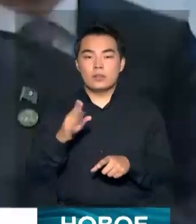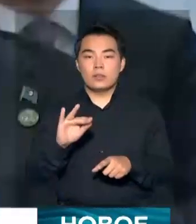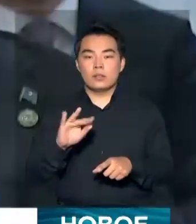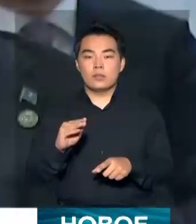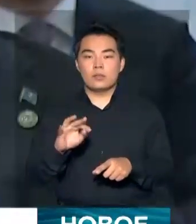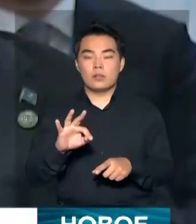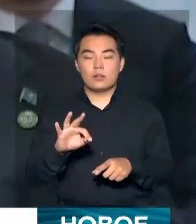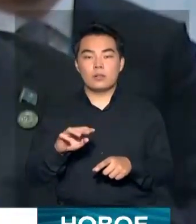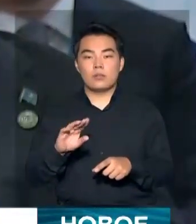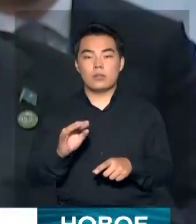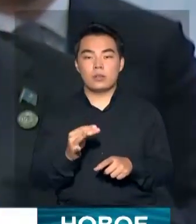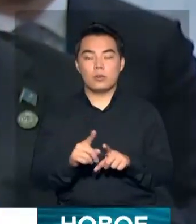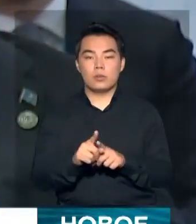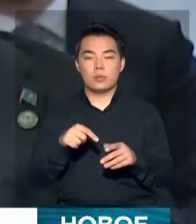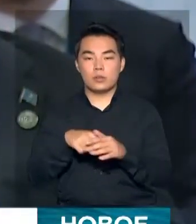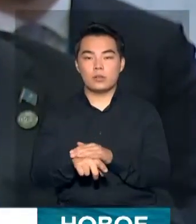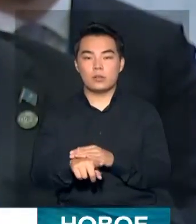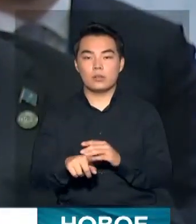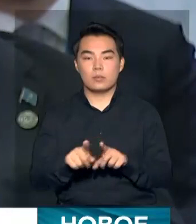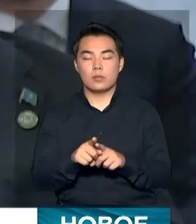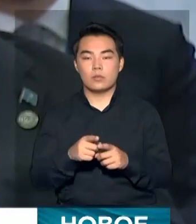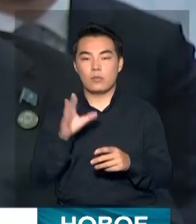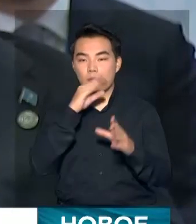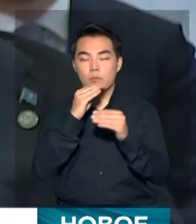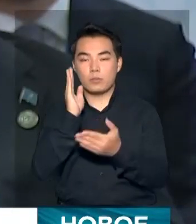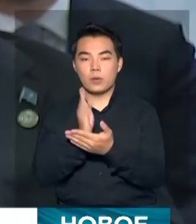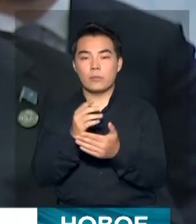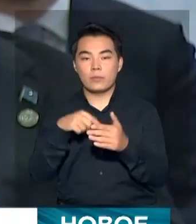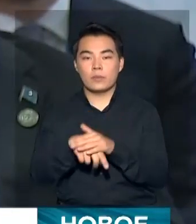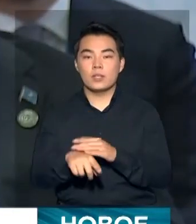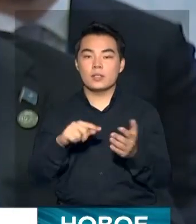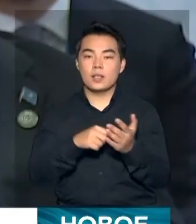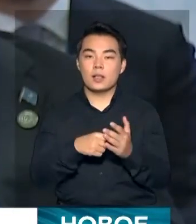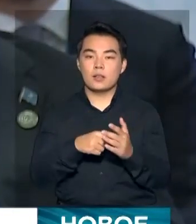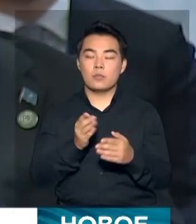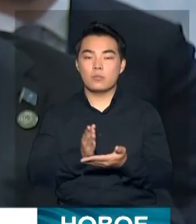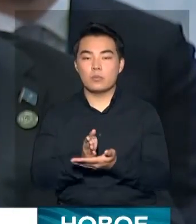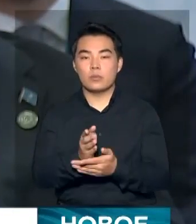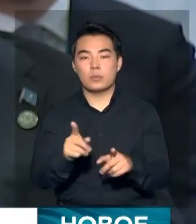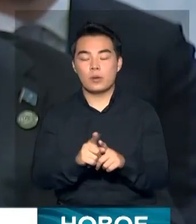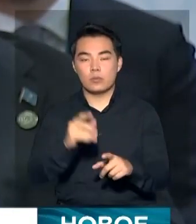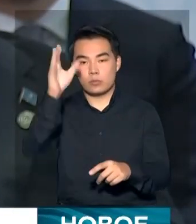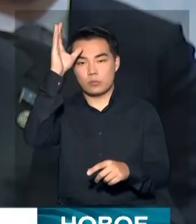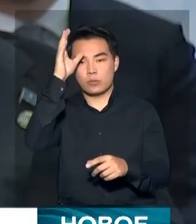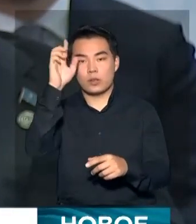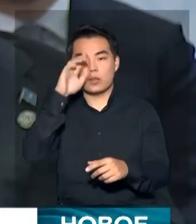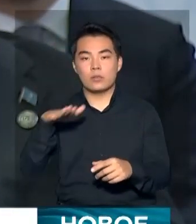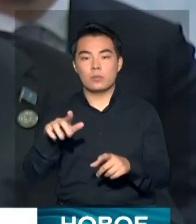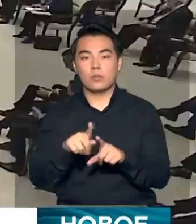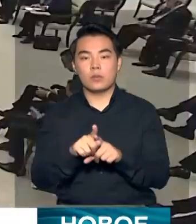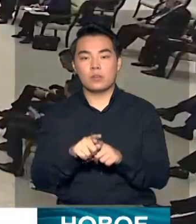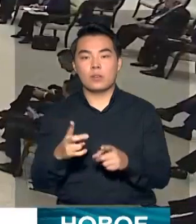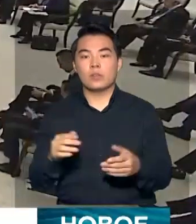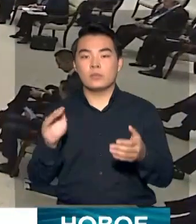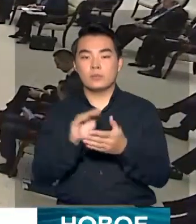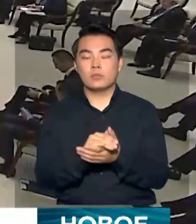шешімдер әзірлеуге мүмкіндік береді. Оған қол жеткізу үшін түркі елдерінің венчурлық қорын